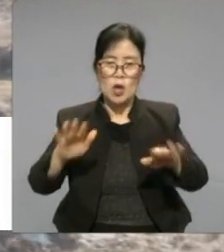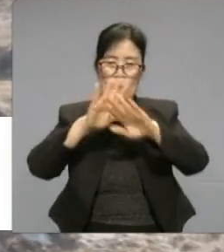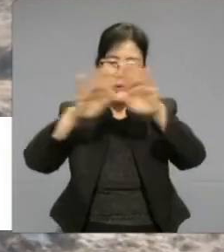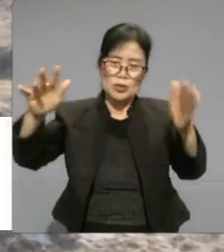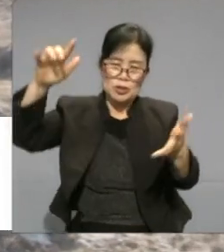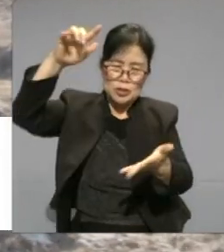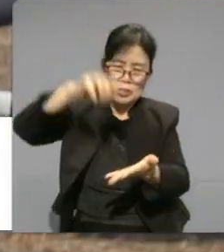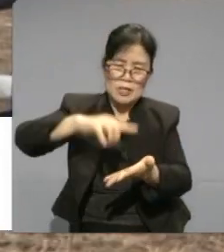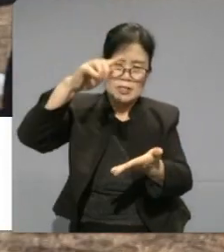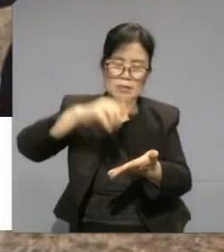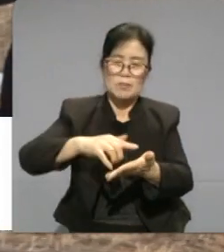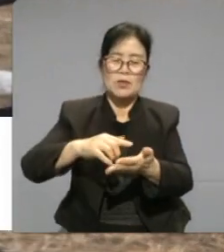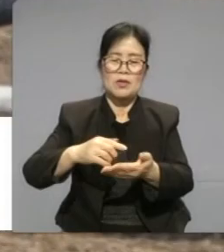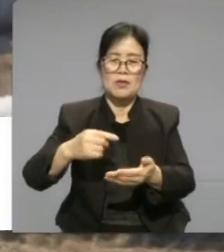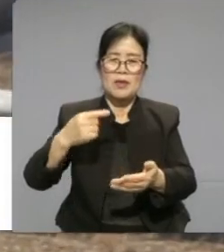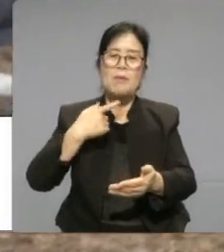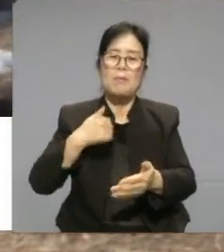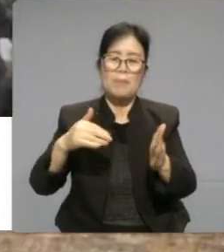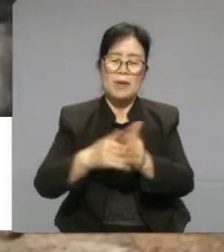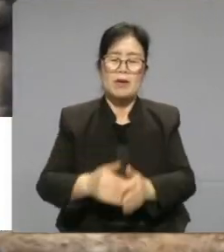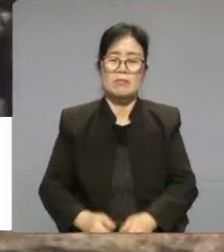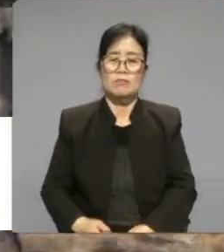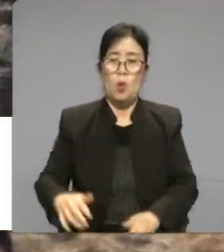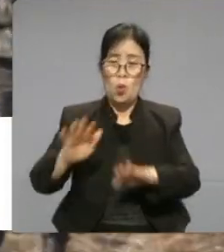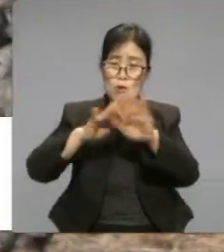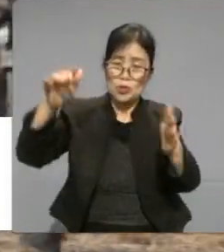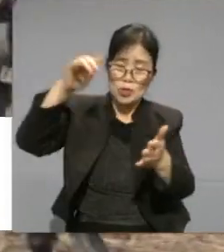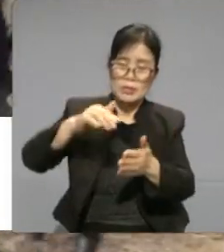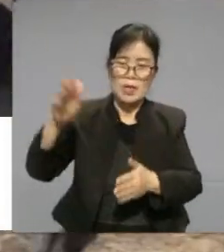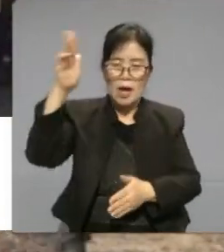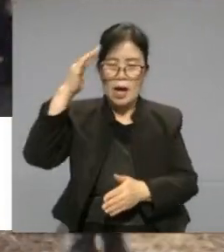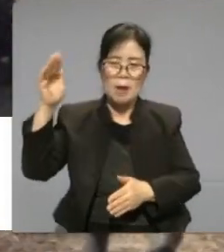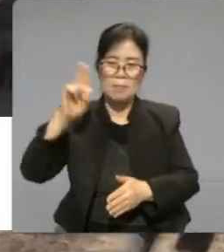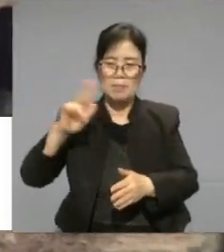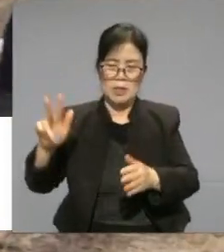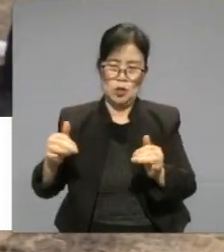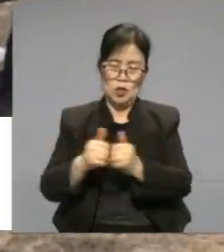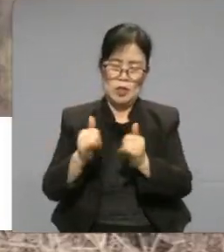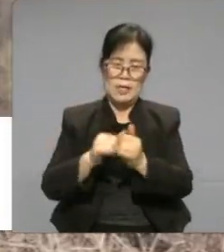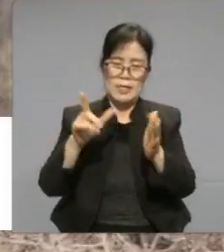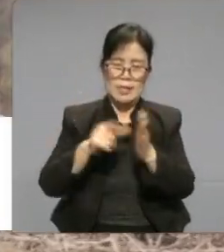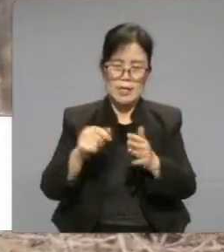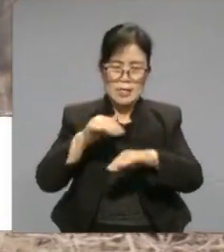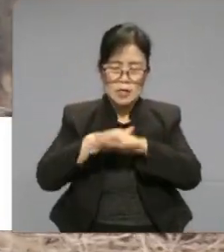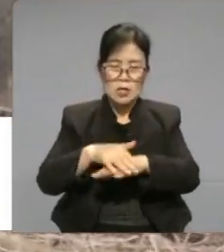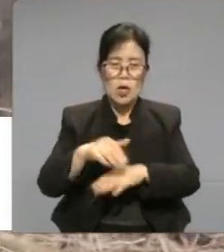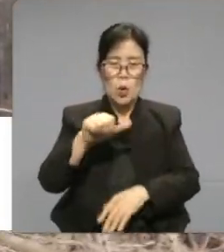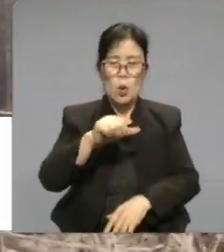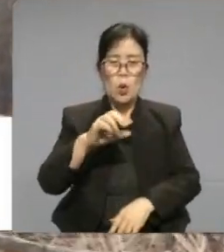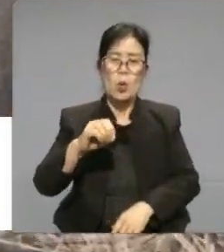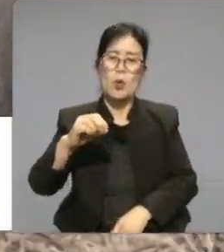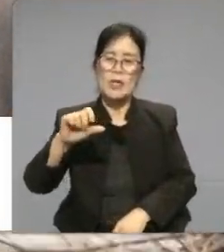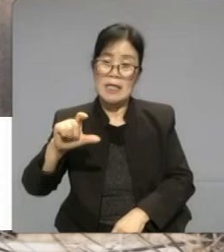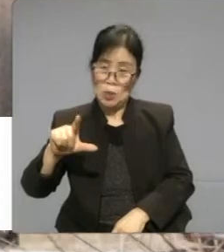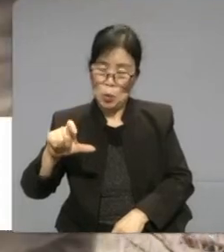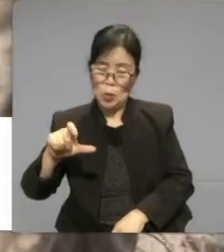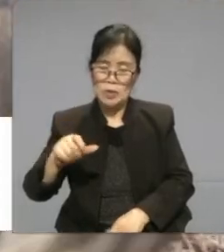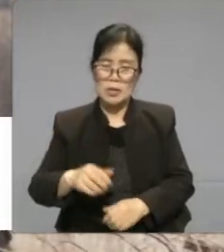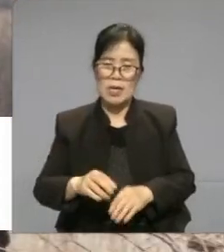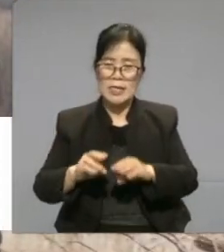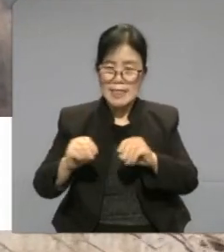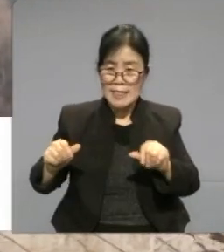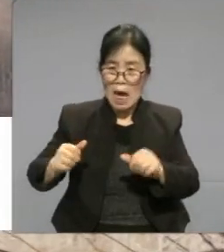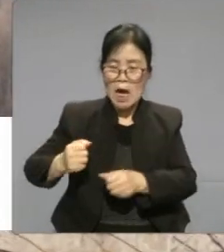공중강습을 벌였다고 밝혔습니다. 공중강습은 한반도 유사시 작용하는 작전계획 501호 등에 따라